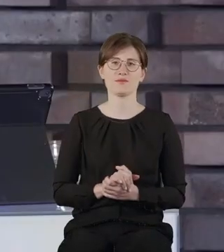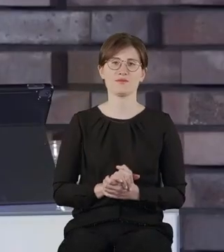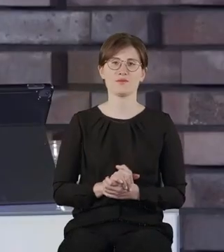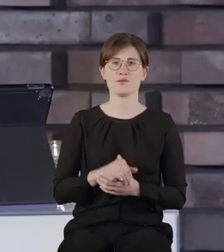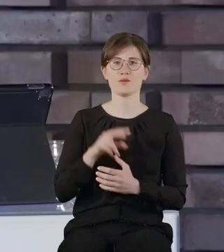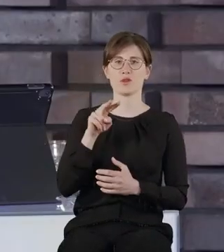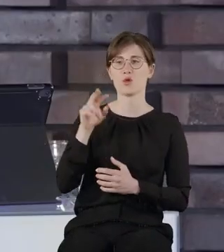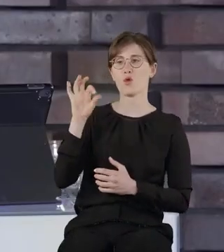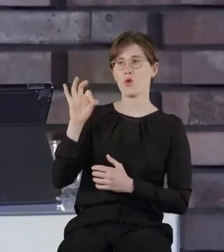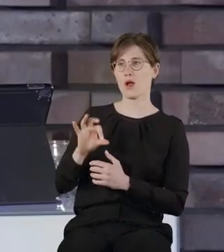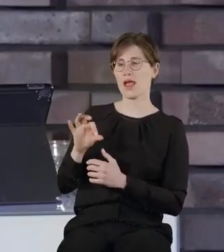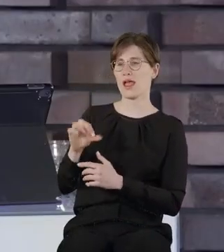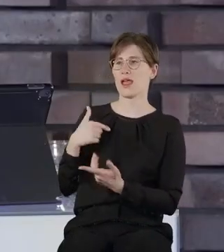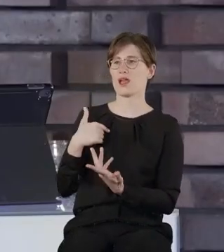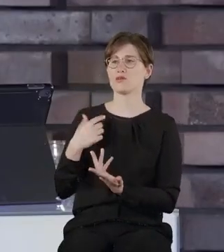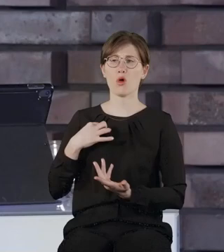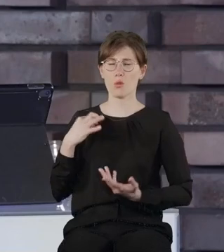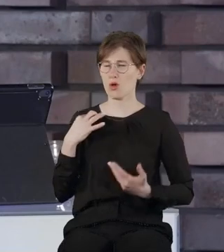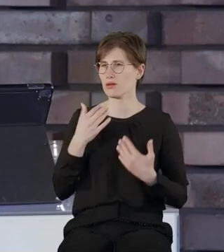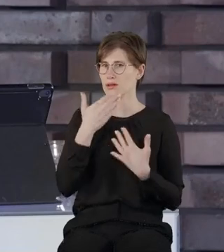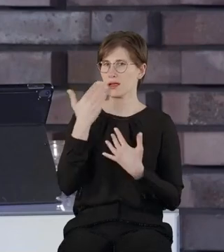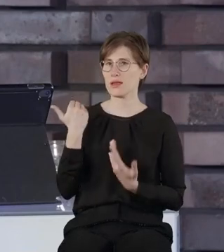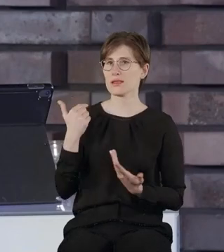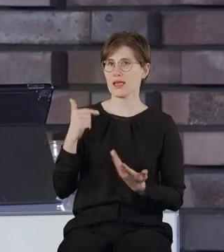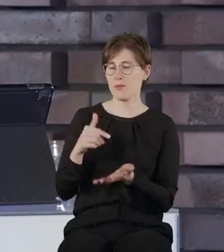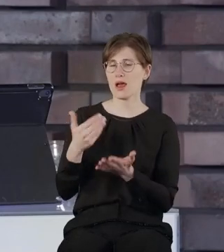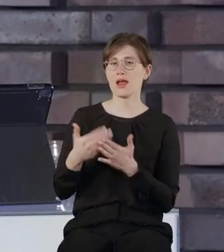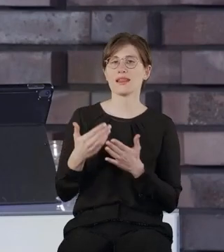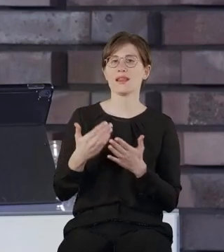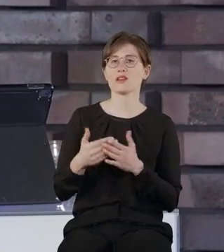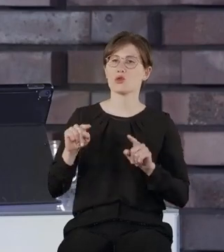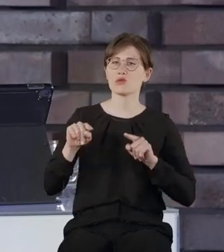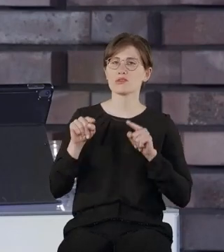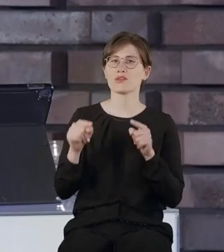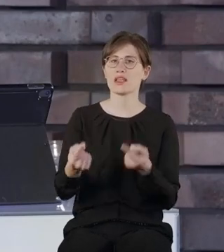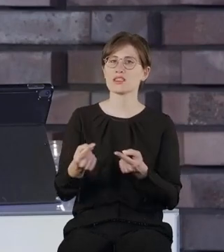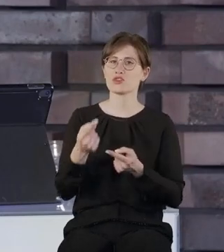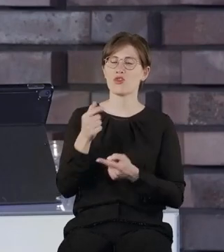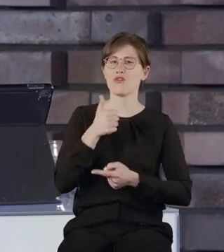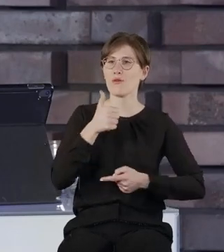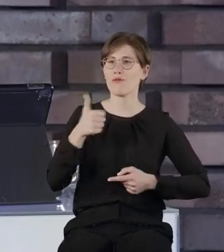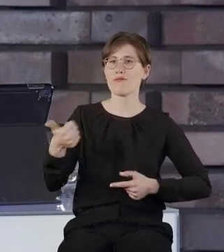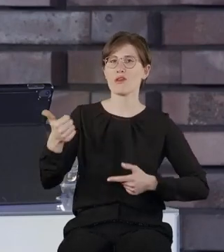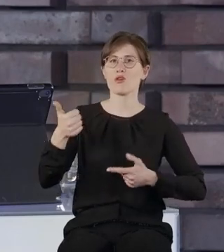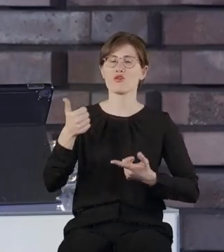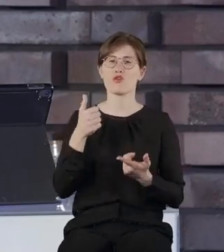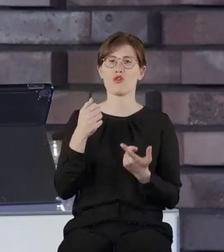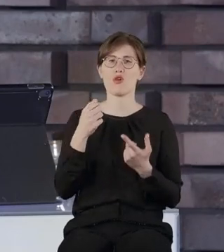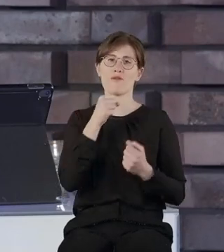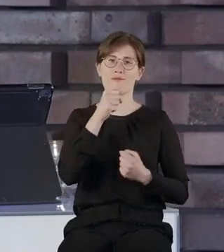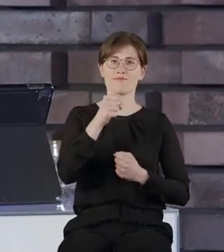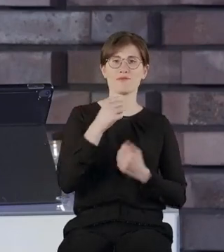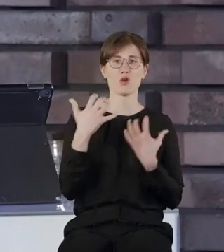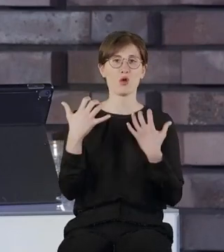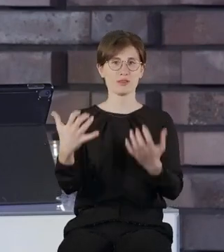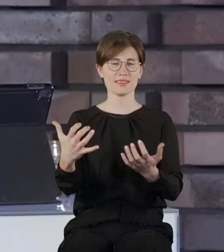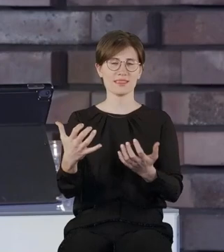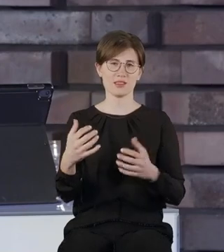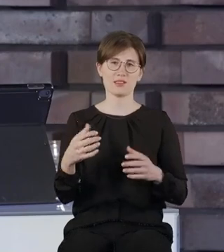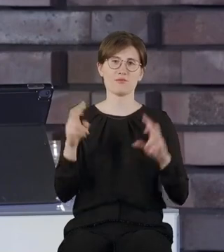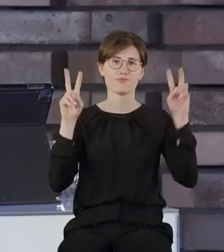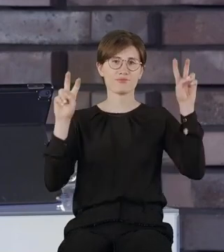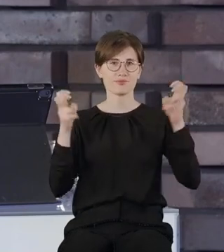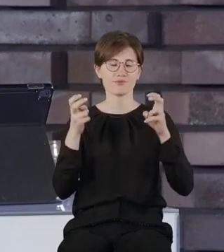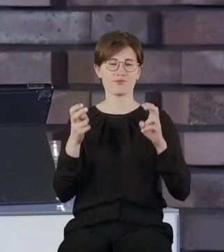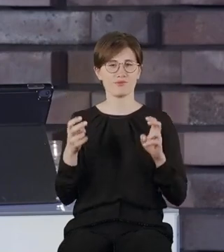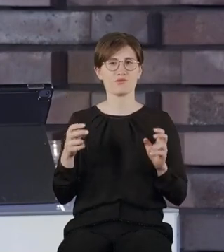Uniwersytet Śląski, nie pozostając obojętny wobec zaistniałej sytuacji, zorganizował wyjątkowy koncert pod tytułem Jesteśmy Razem.